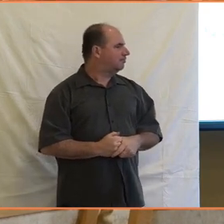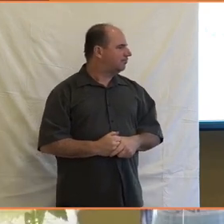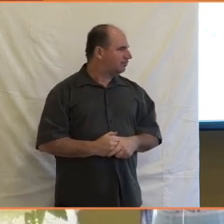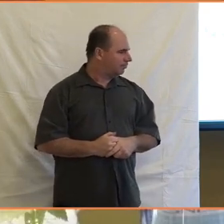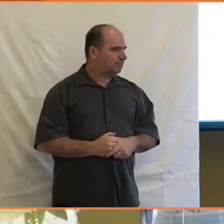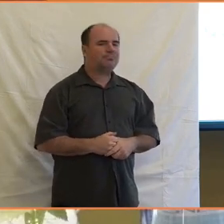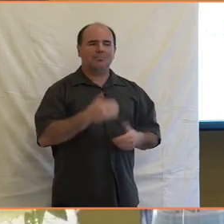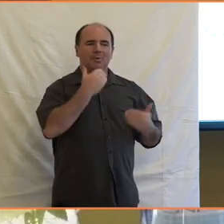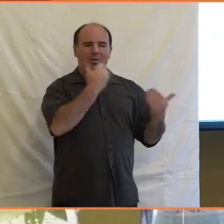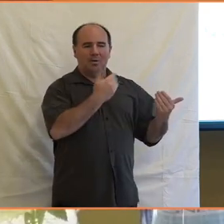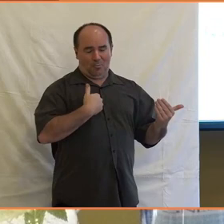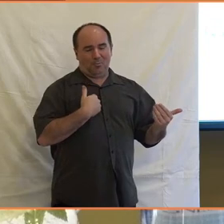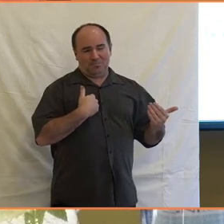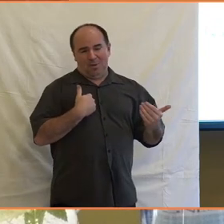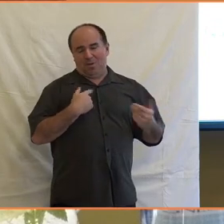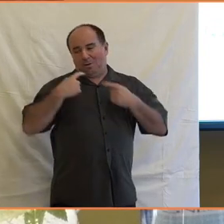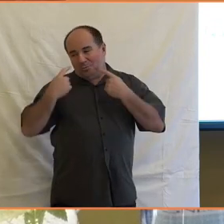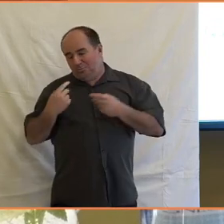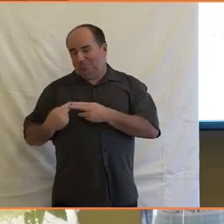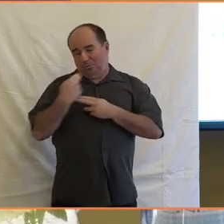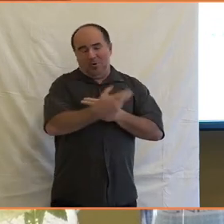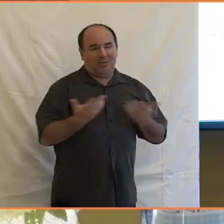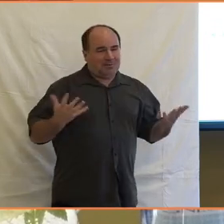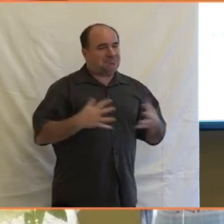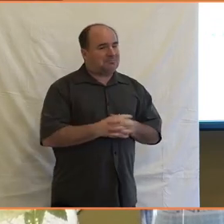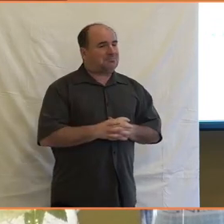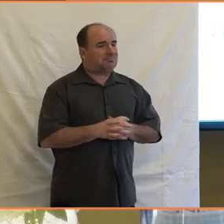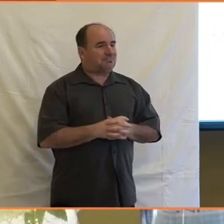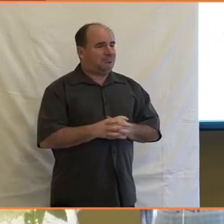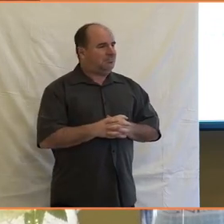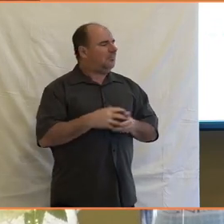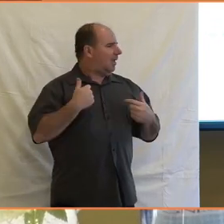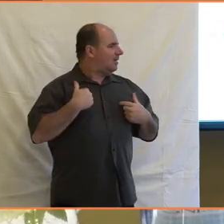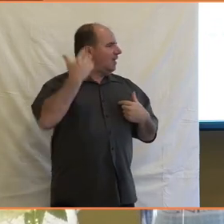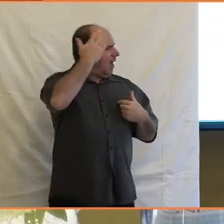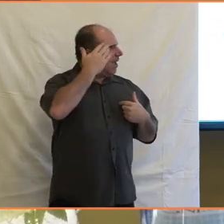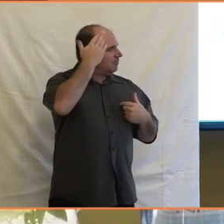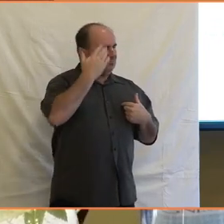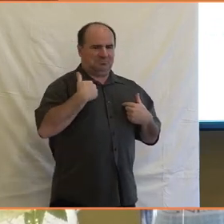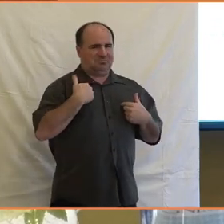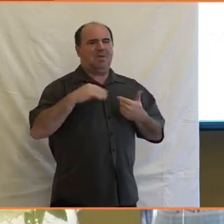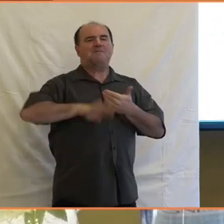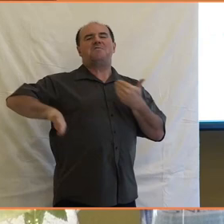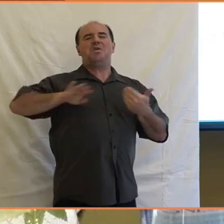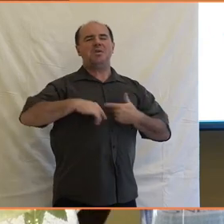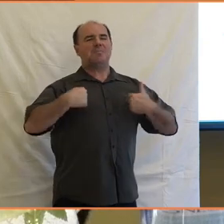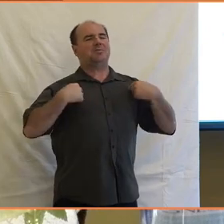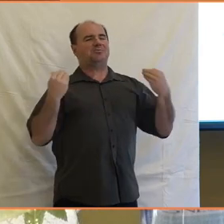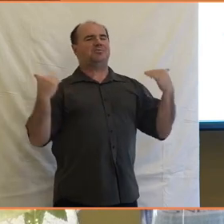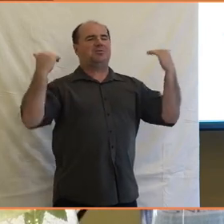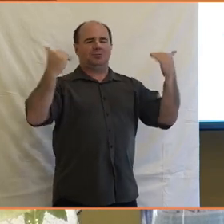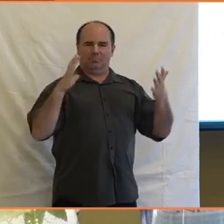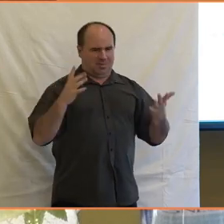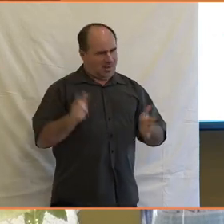No, děkuju. Já zkusím jenom stručně. Já si nemyslím, že jsme nějak jako výjimeční. Myslím si, že co se týká politické